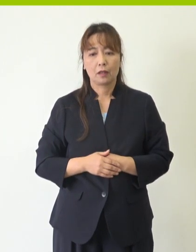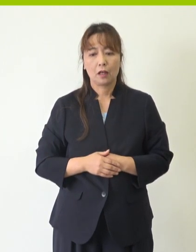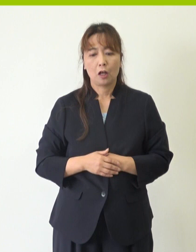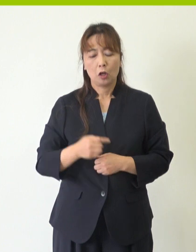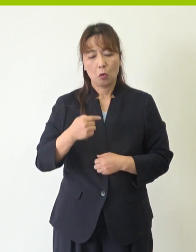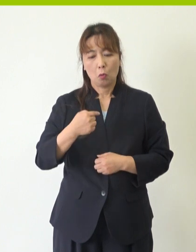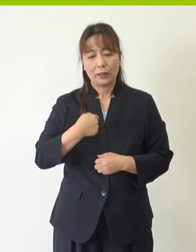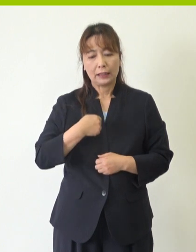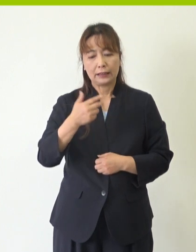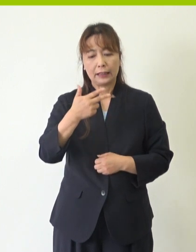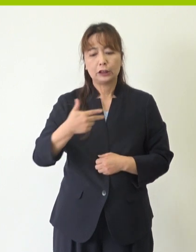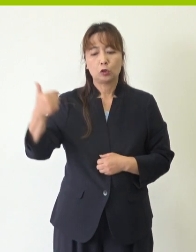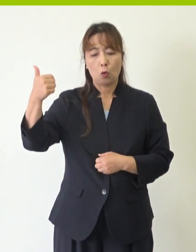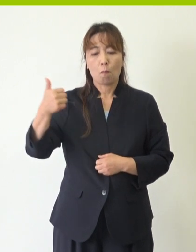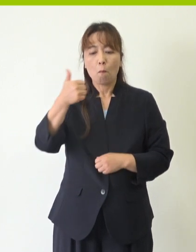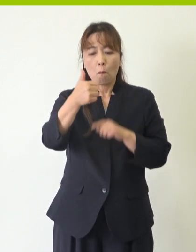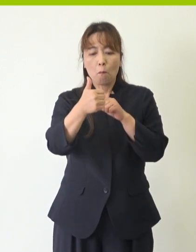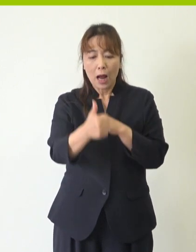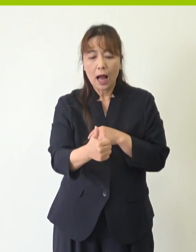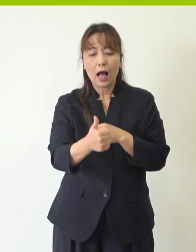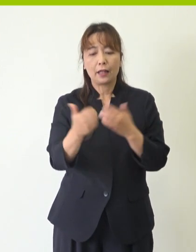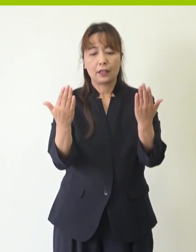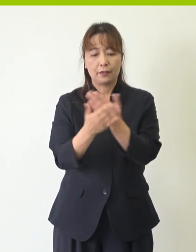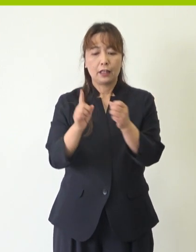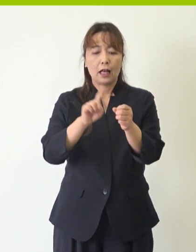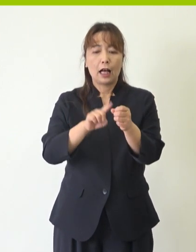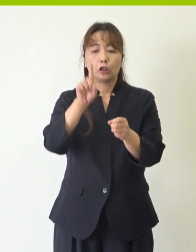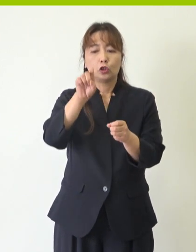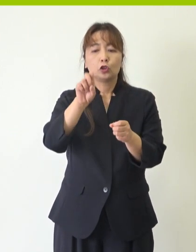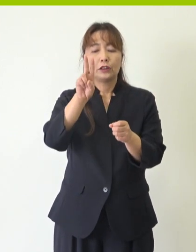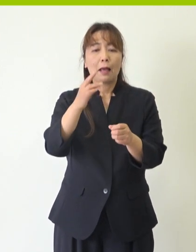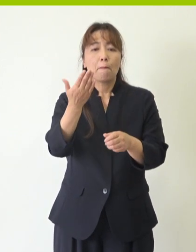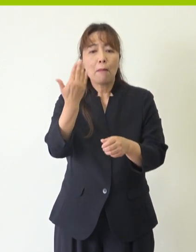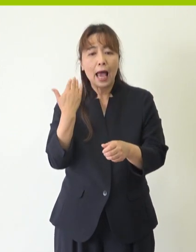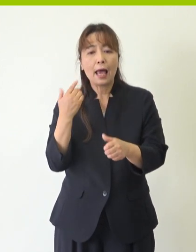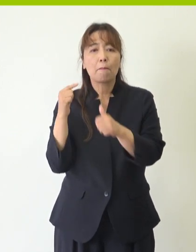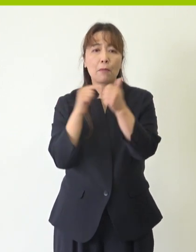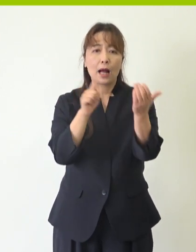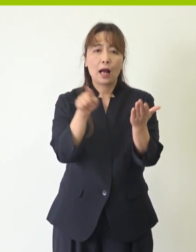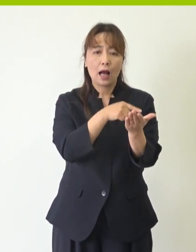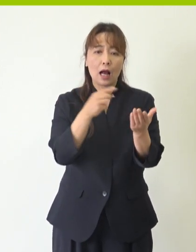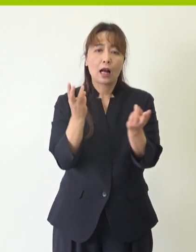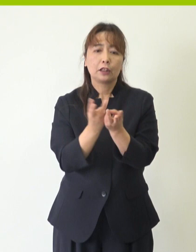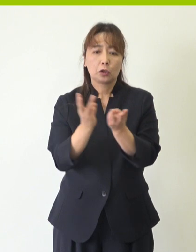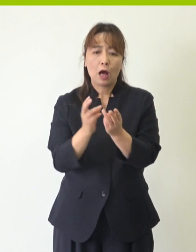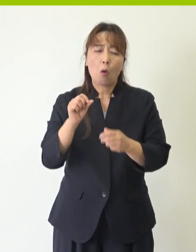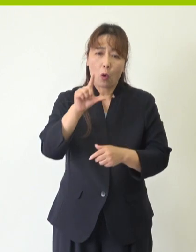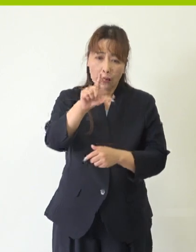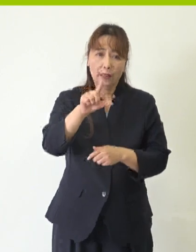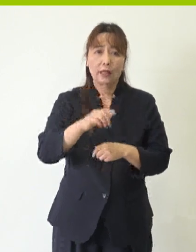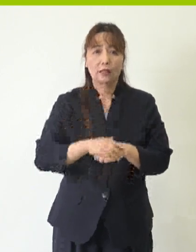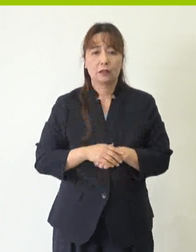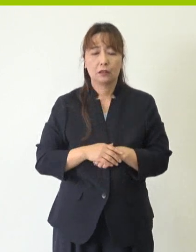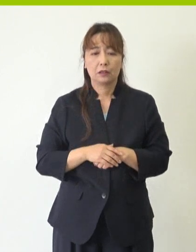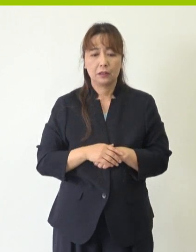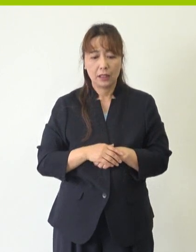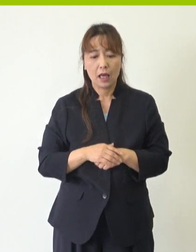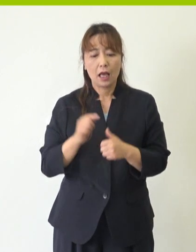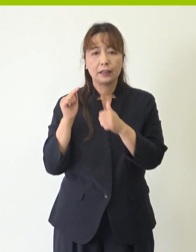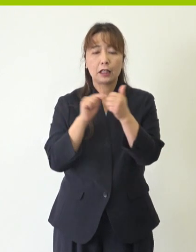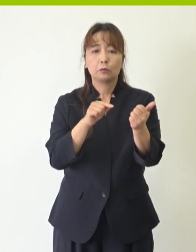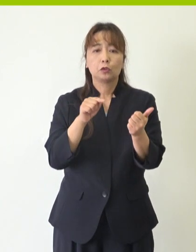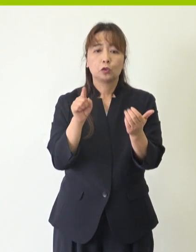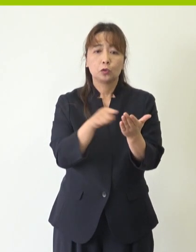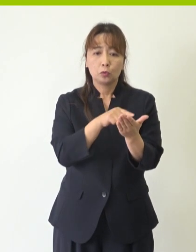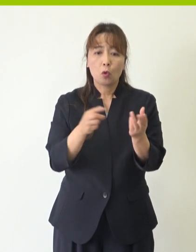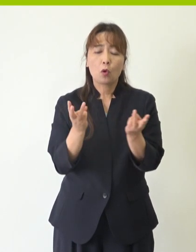当初私も収入させて頂いたあの12年前はマーサっ処分が非常に多かったということとそれから自前で去っ